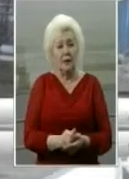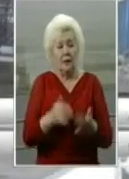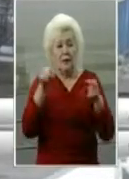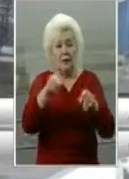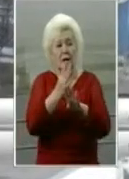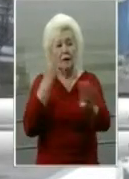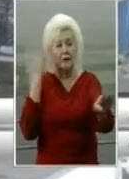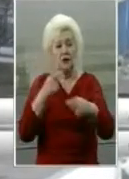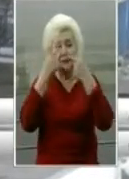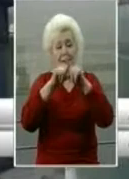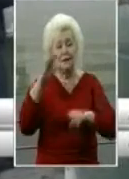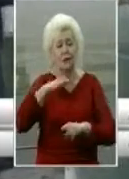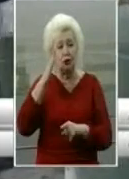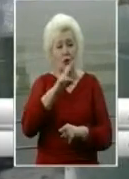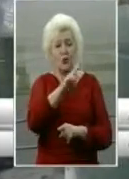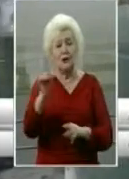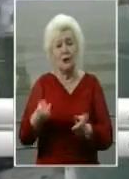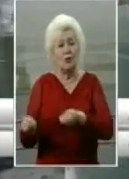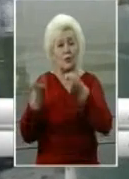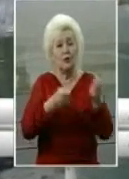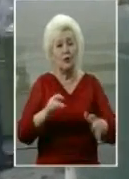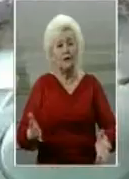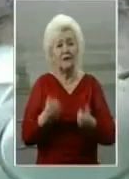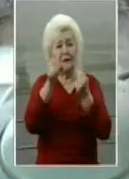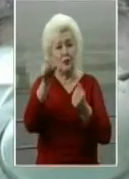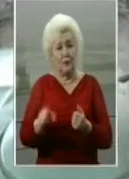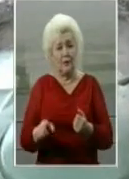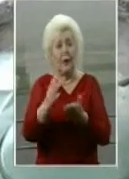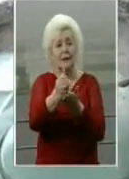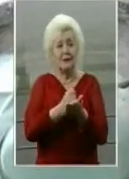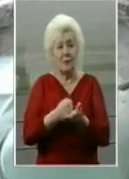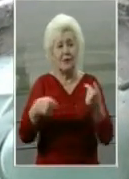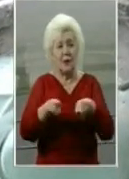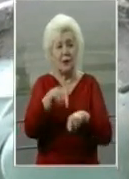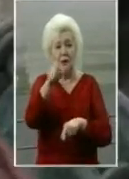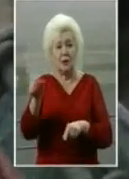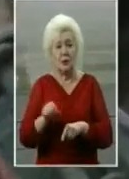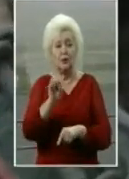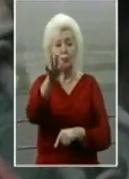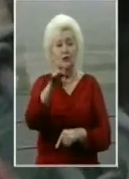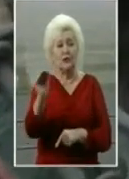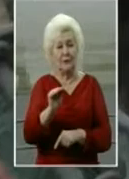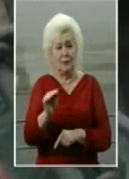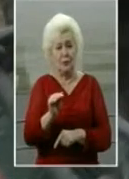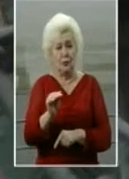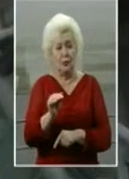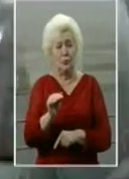Це черга за технічною водою, яку привозять рятувальники. Запасаються так люди з 14